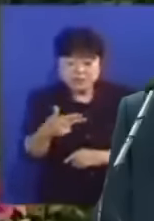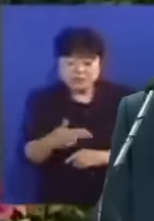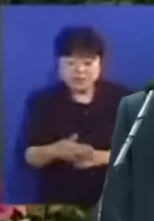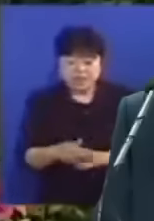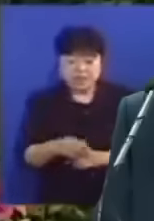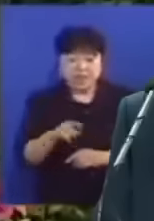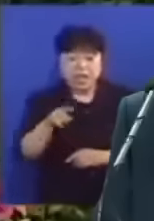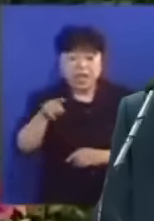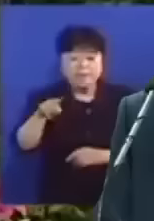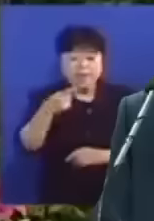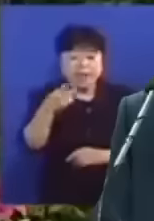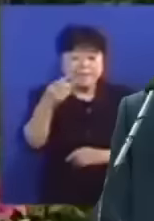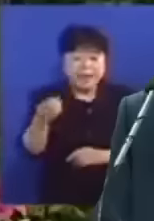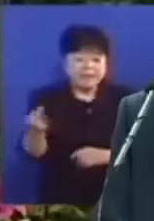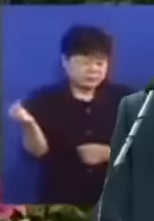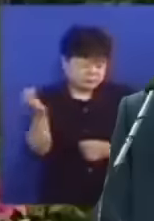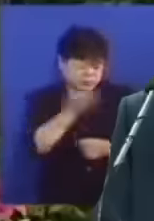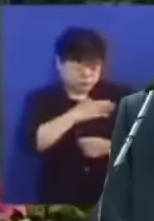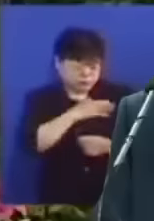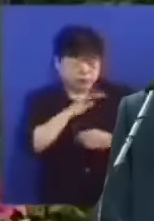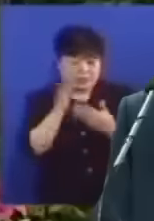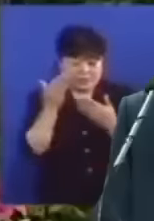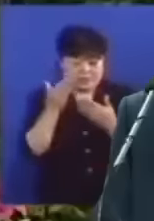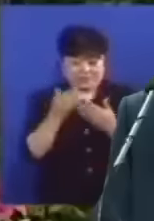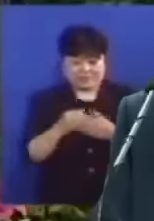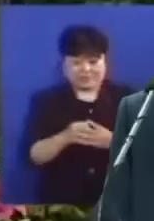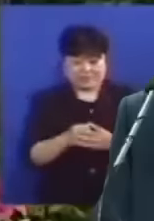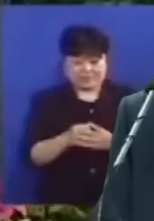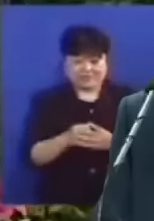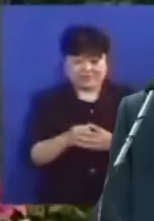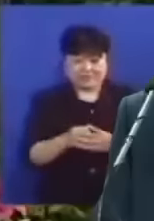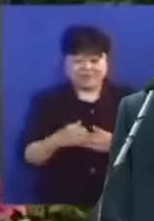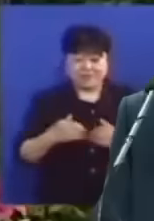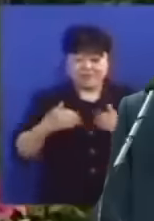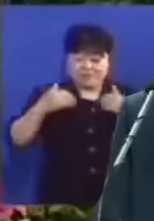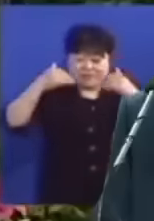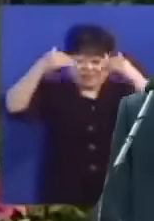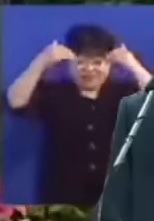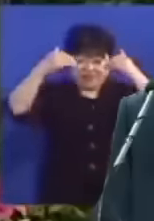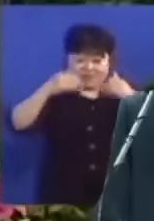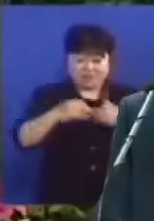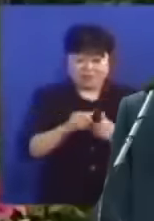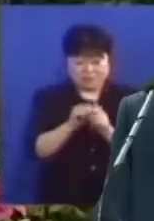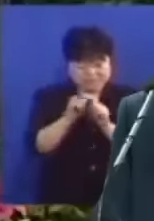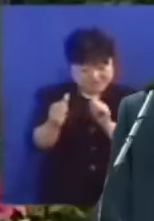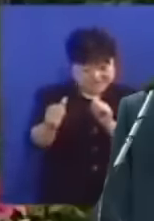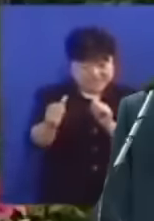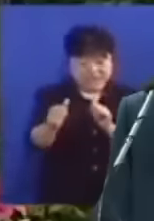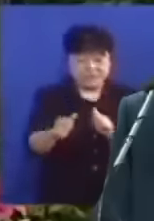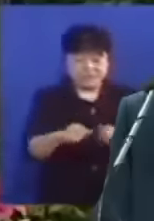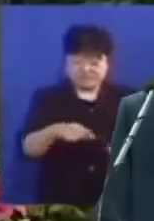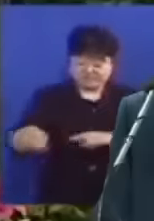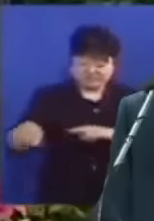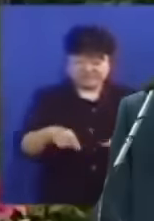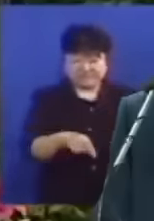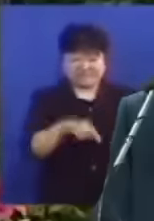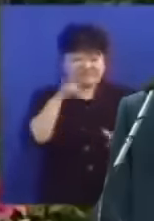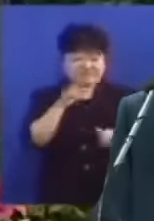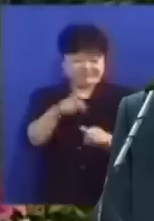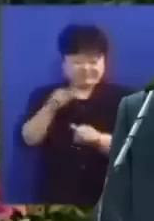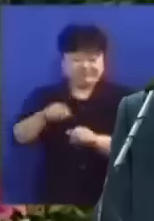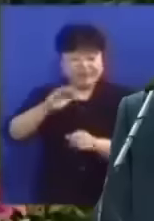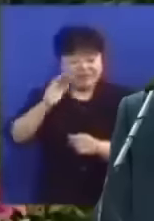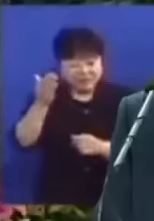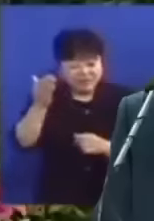키도 적은 사람이 이제는 인물도 잘나고 키 큰 사람을 마음대로 주물럭거리게 되었습니다. 그래서